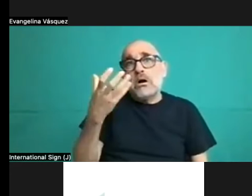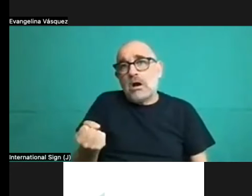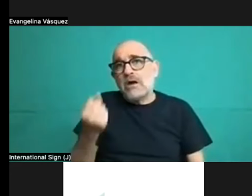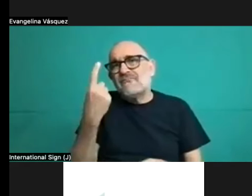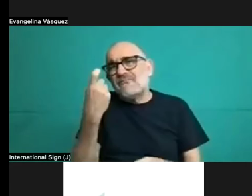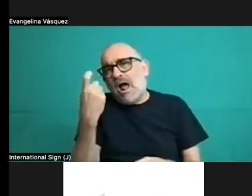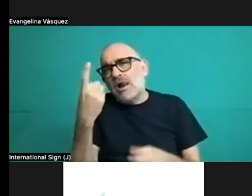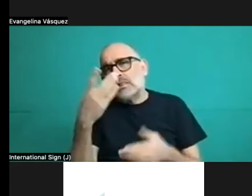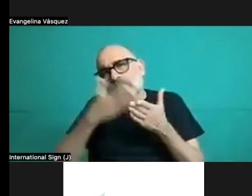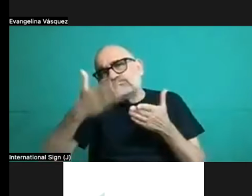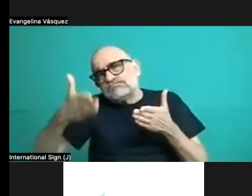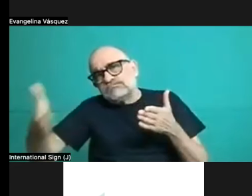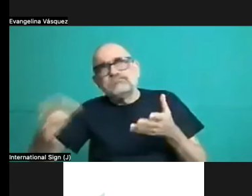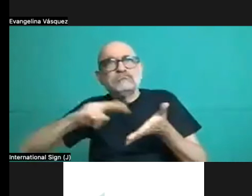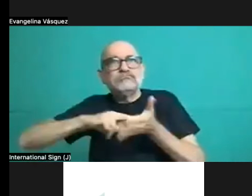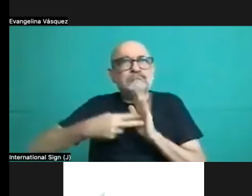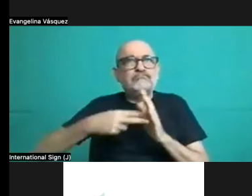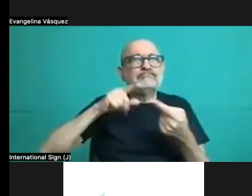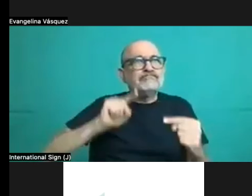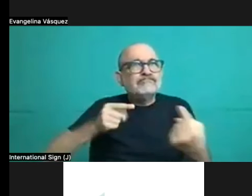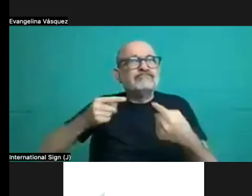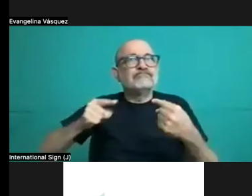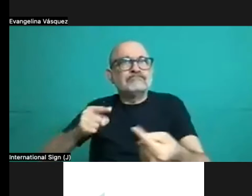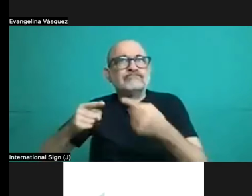ou prévention, c'est un espace